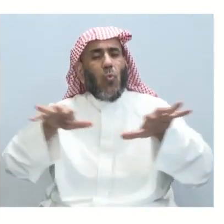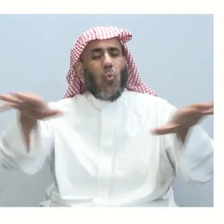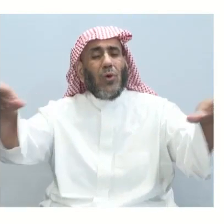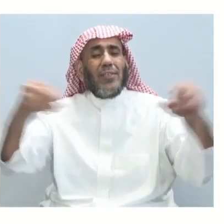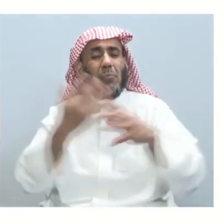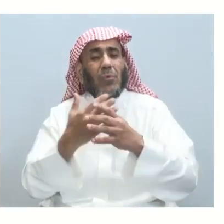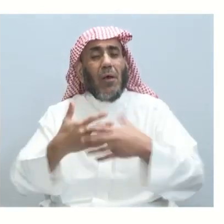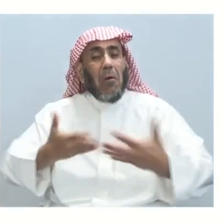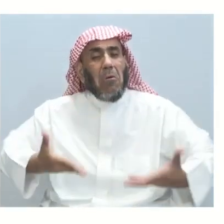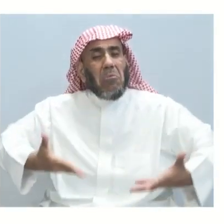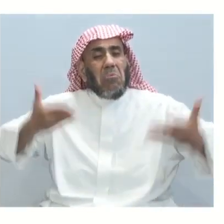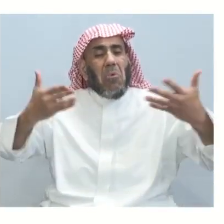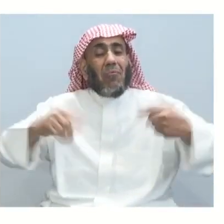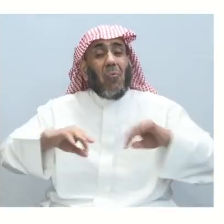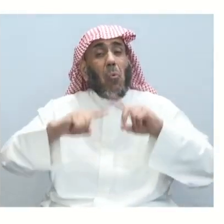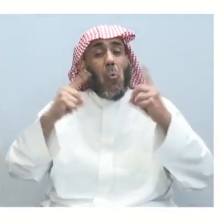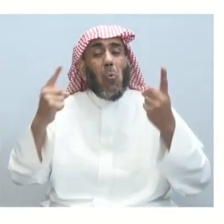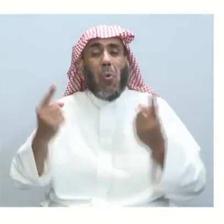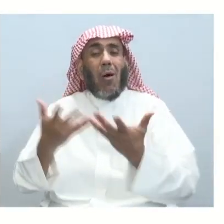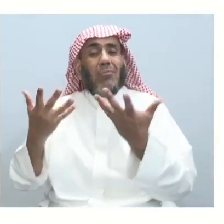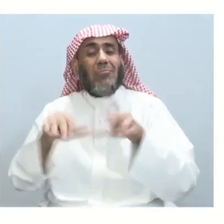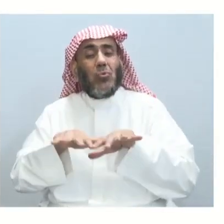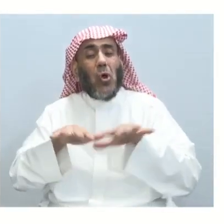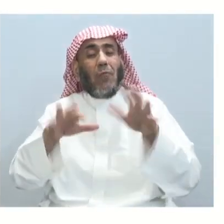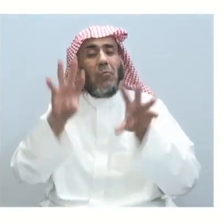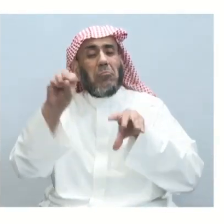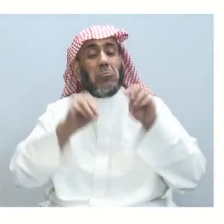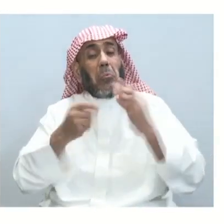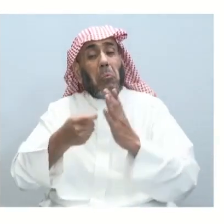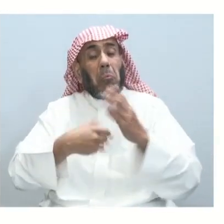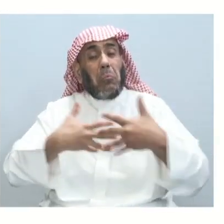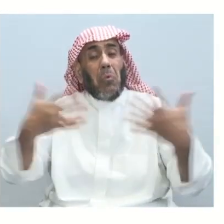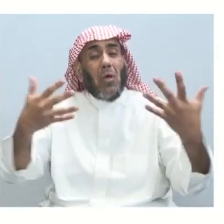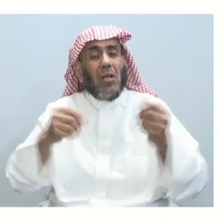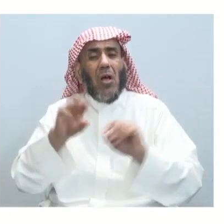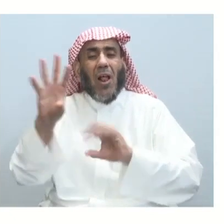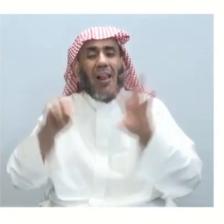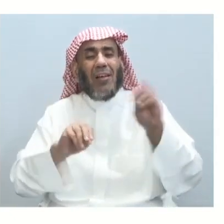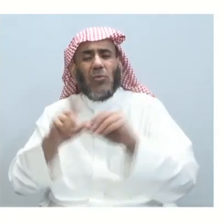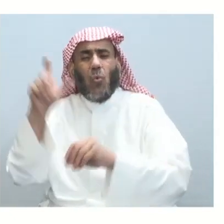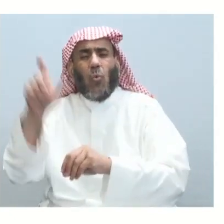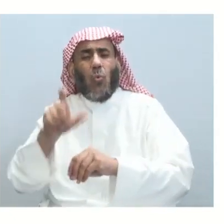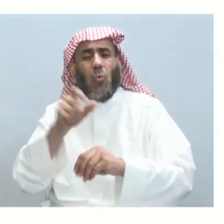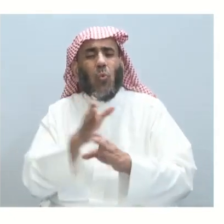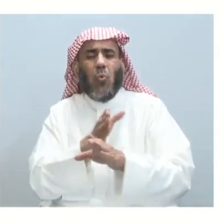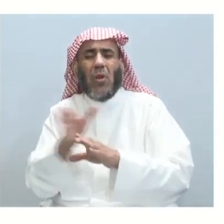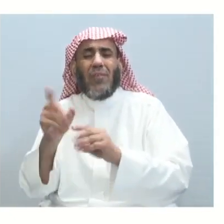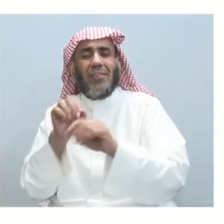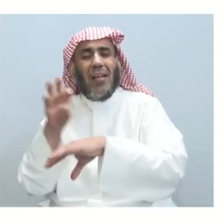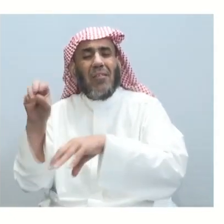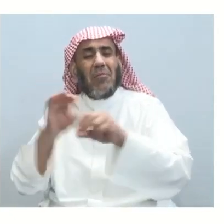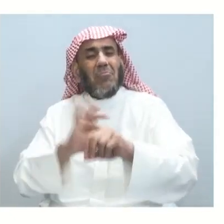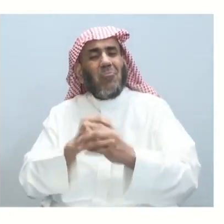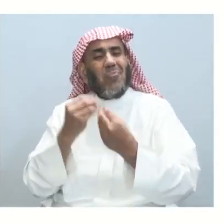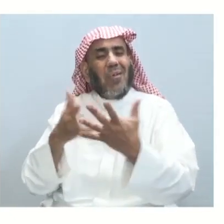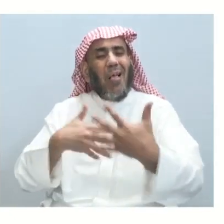لشيوع الترف والرخاء ولا يظهر الا اذا مع شياع شيوع الترف والرخاء وكثره قصاصين وانصراف الناس الى هذا اللون من